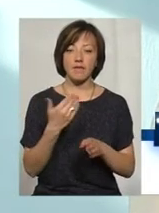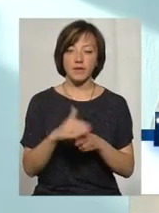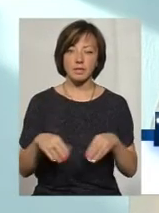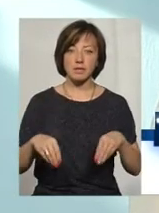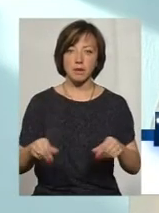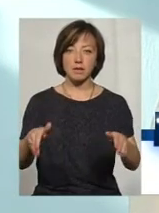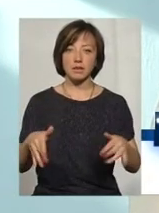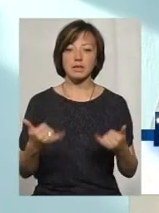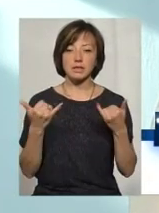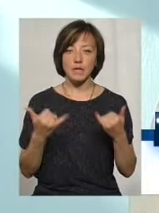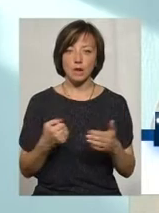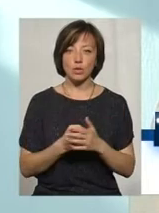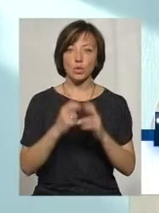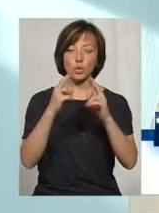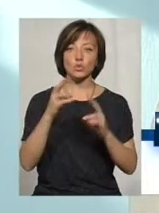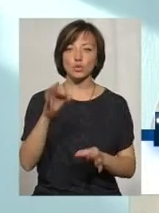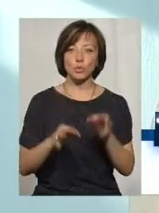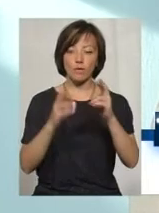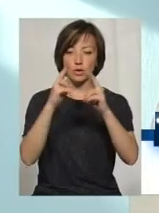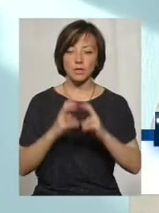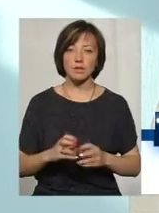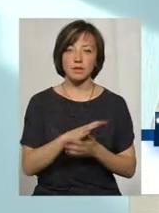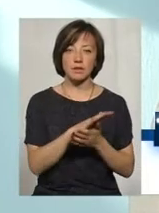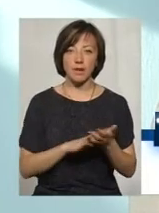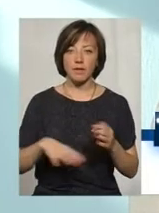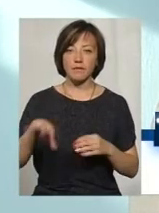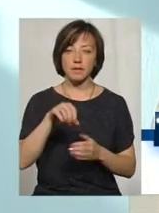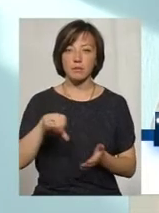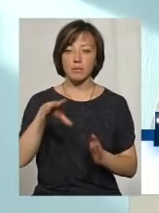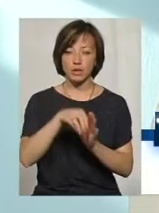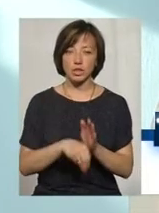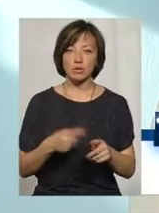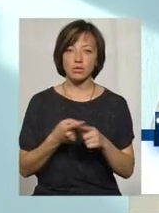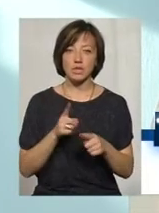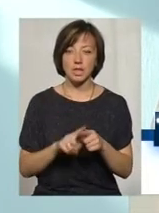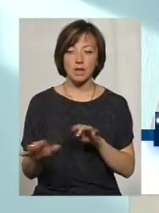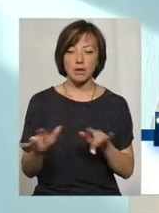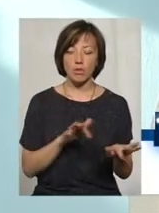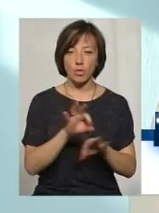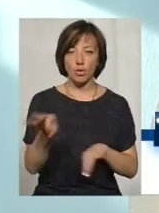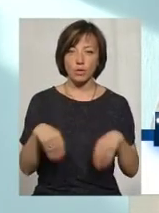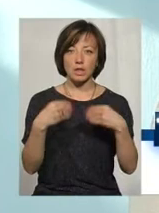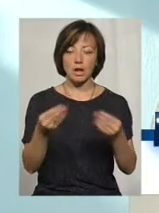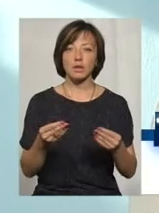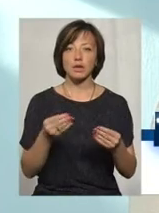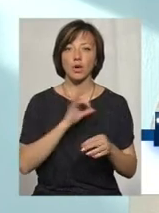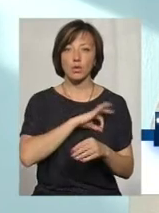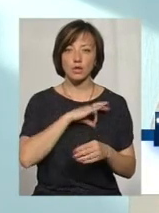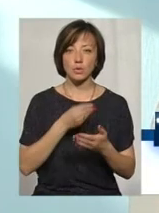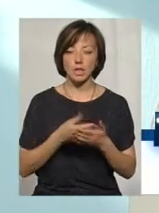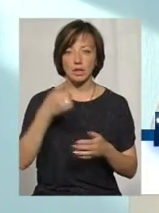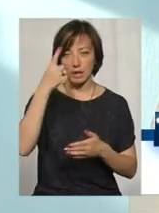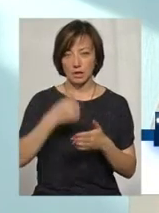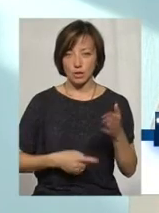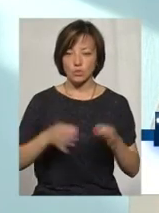Наразі досудове розслідування в вказаному кримінальному провадженні триває. Всім причетним до цієї оборудки, скажімо так, буде надана правова оцінка, і я надіюся,